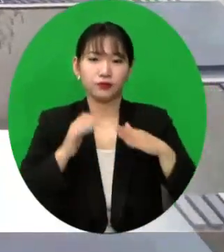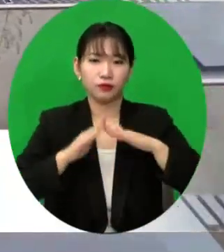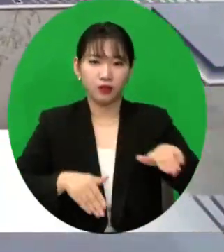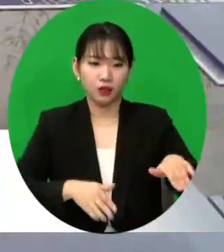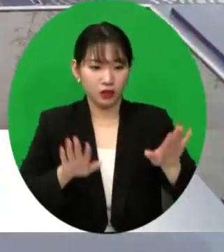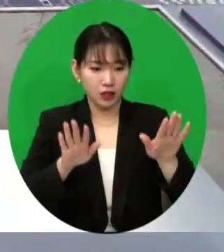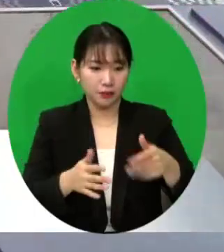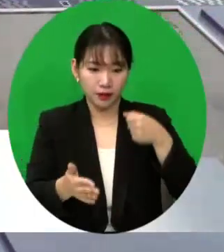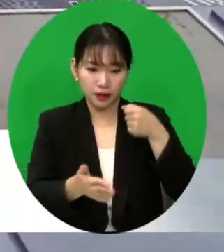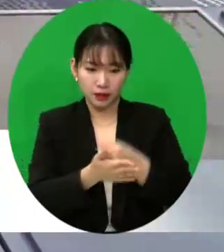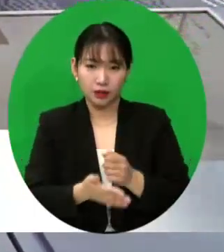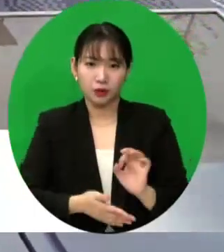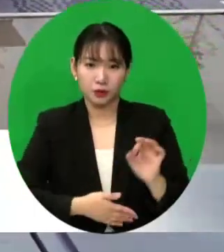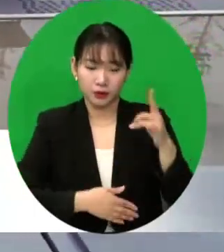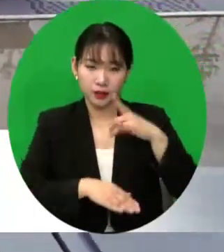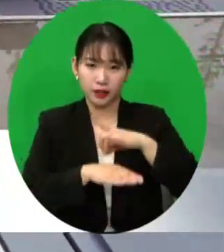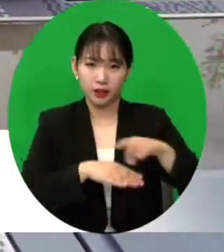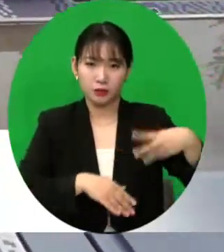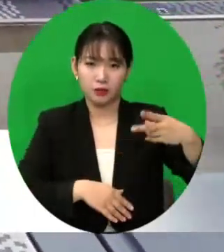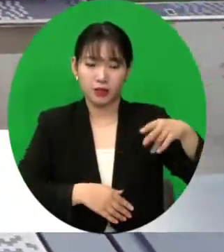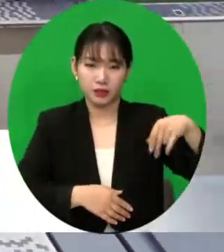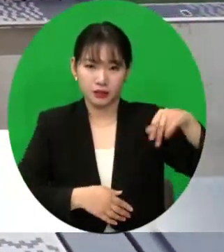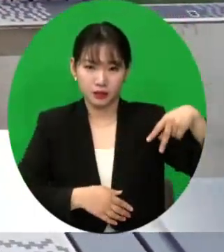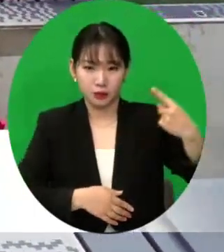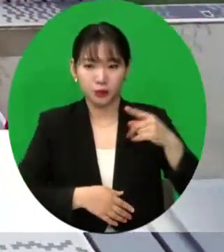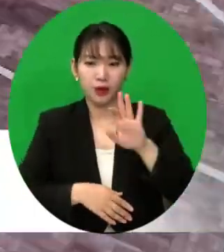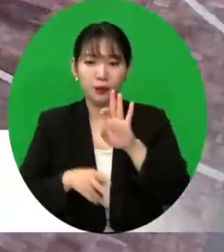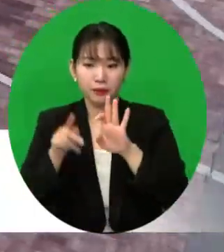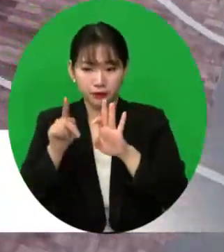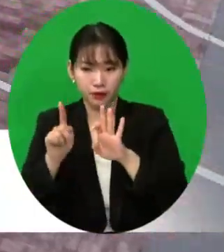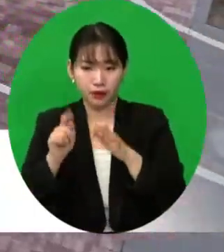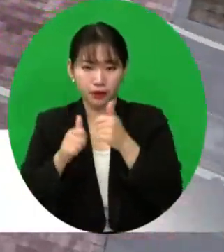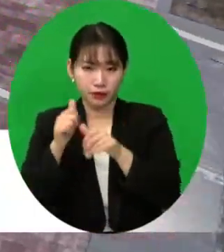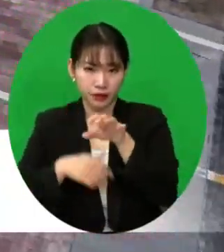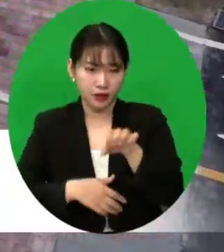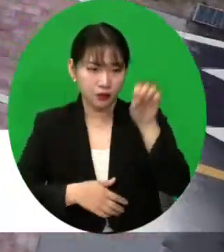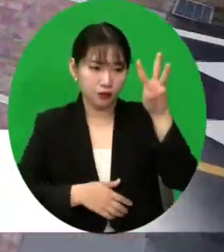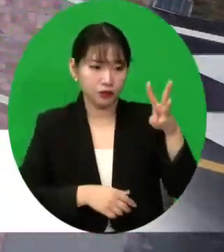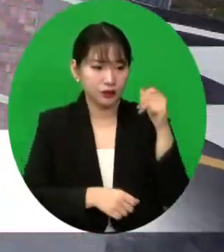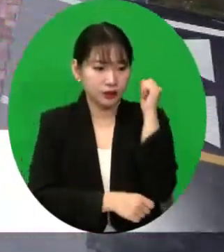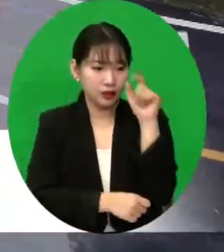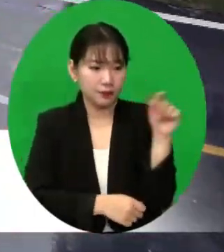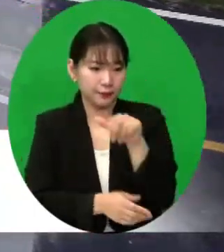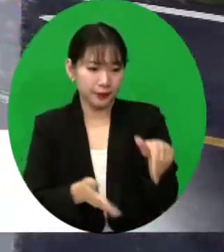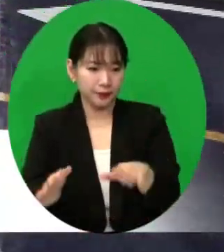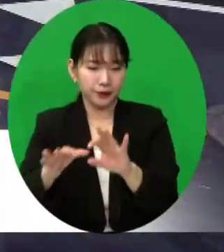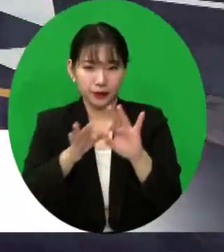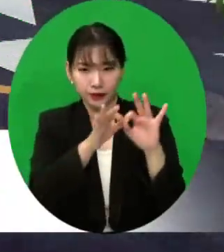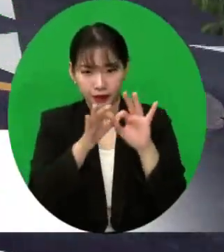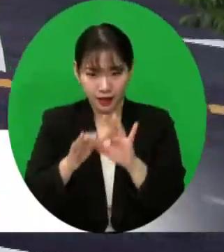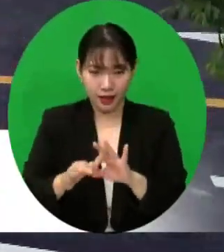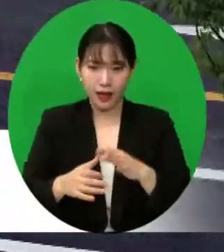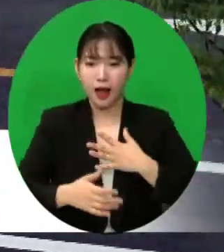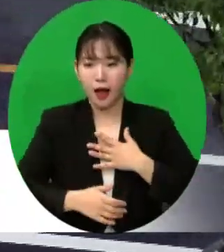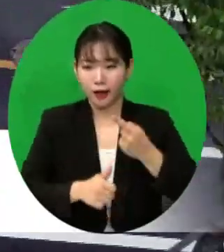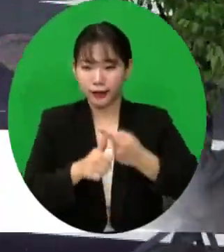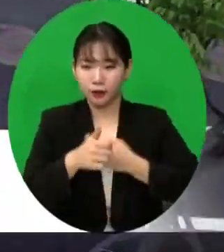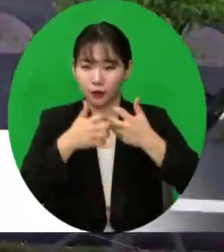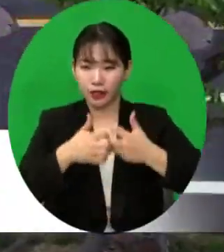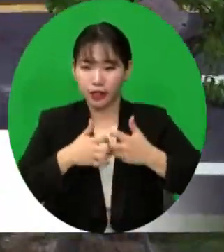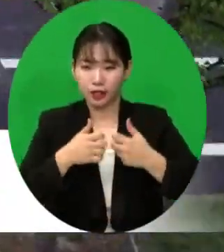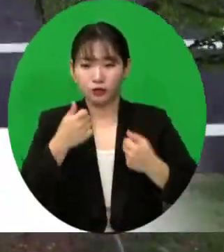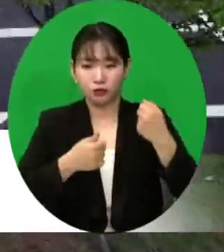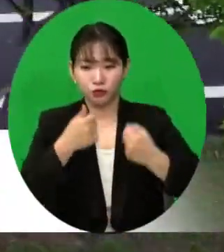전라남도는 이번 지정을 계기로 해남 솔라시도와 F1 경주장, 광주 영암 아우토반을 연계한 자율차